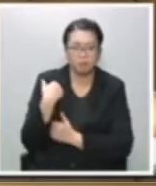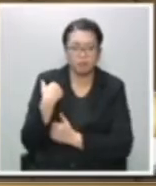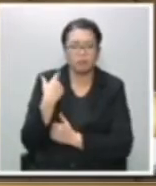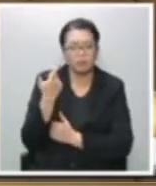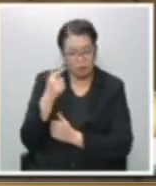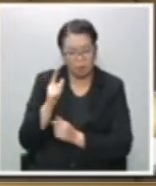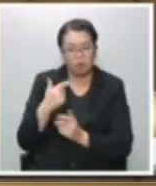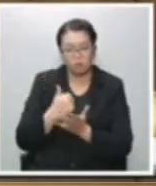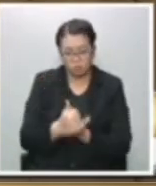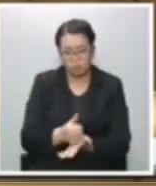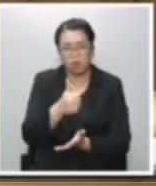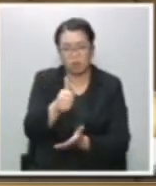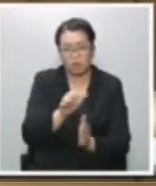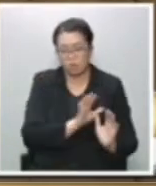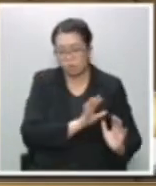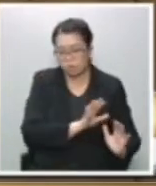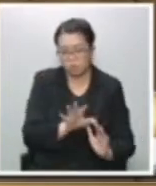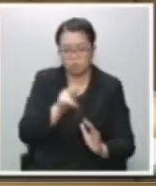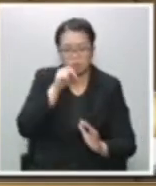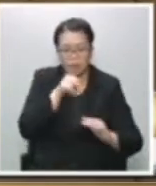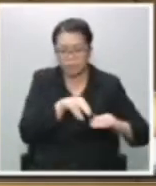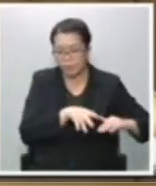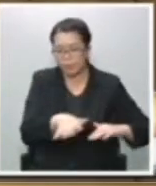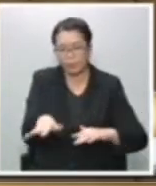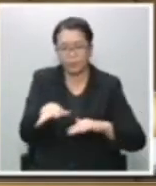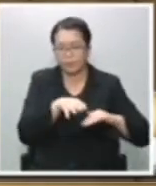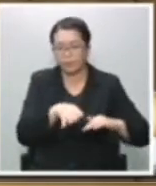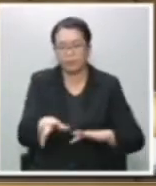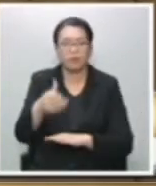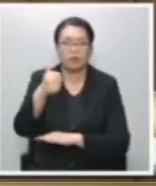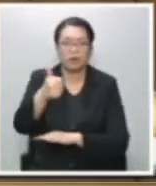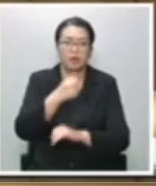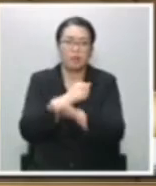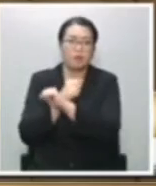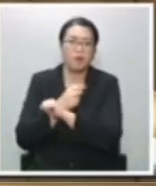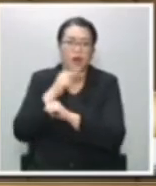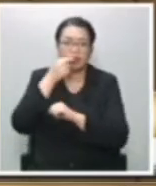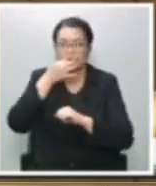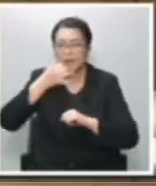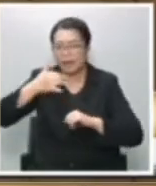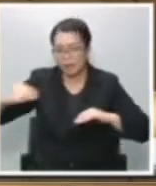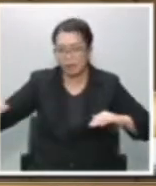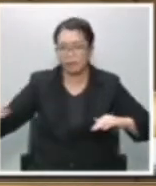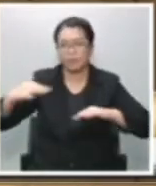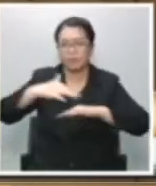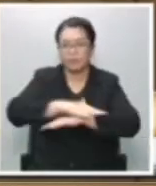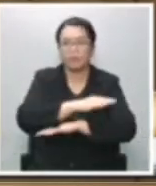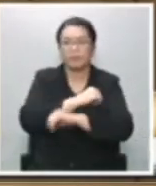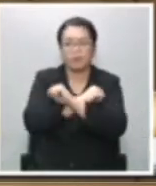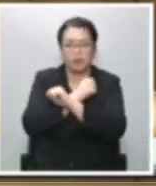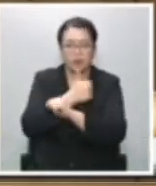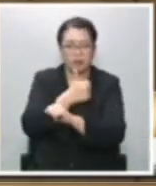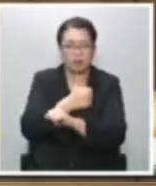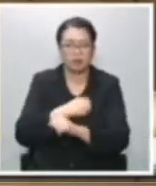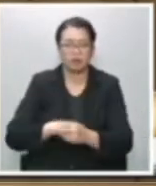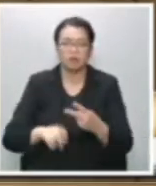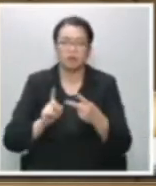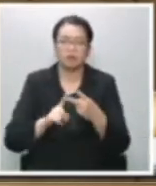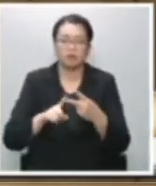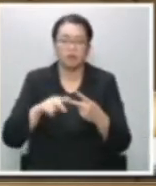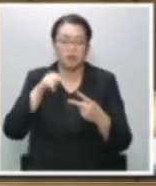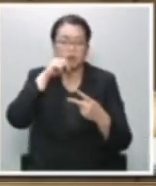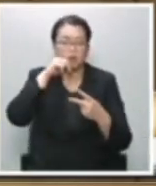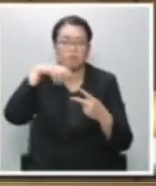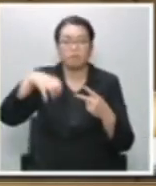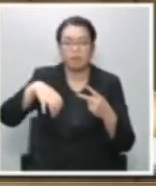การได้ตลอดจนถึงเดือนมิถุนายนหน่วยงานต่อไปคือการประปาส่วนภูมิภาคการประปานครห